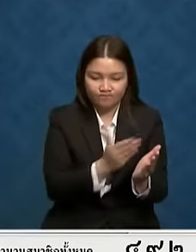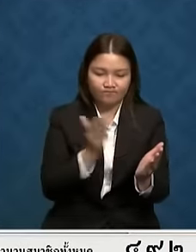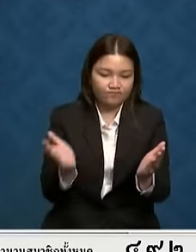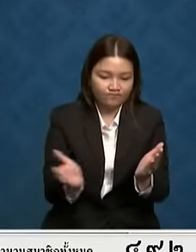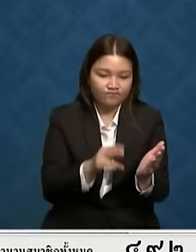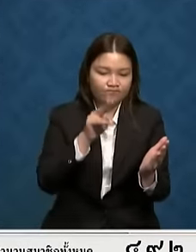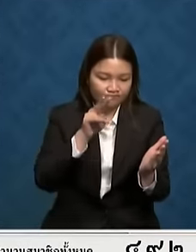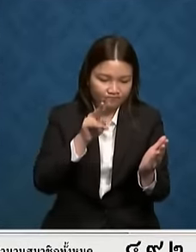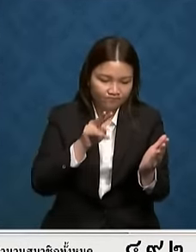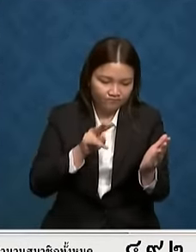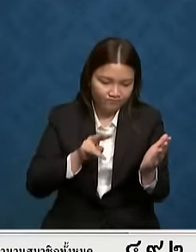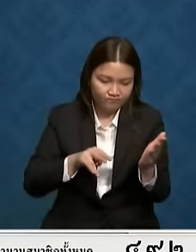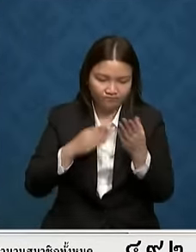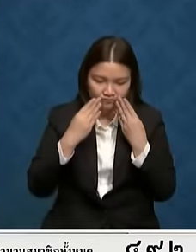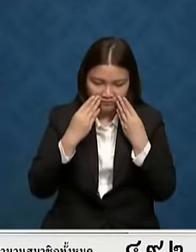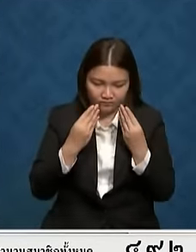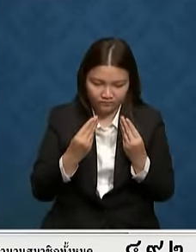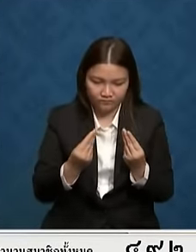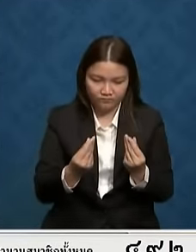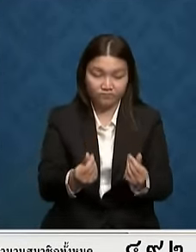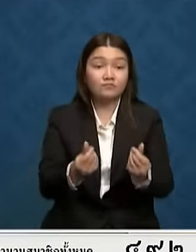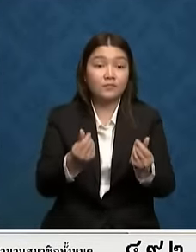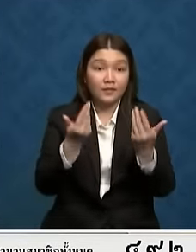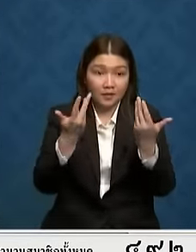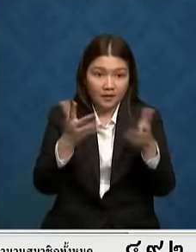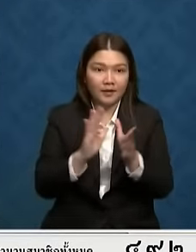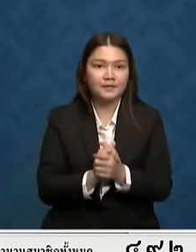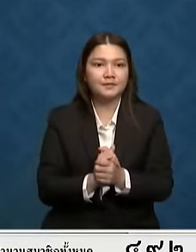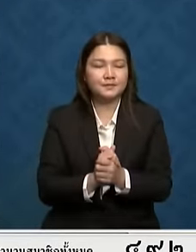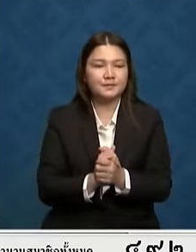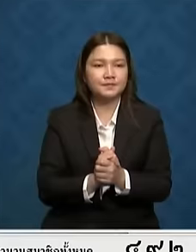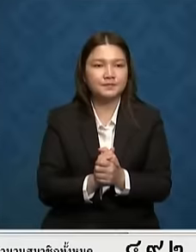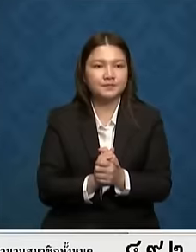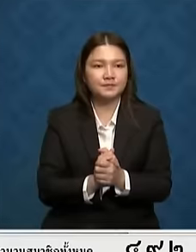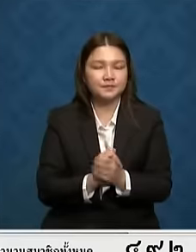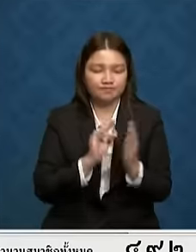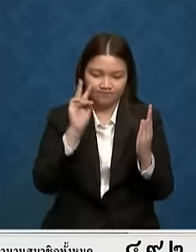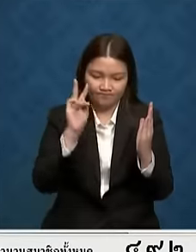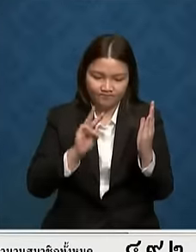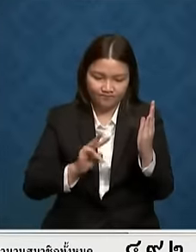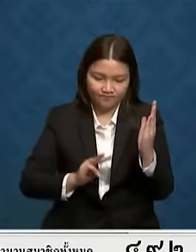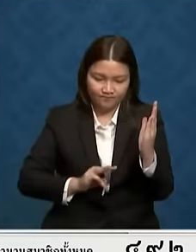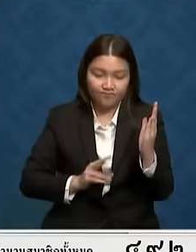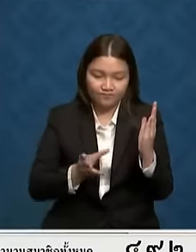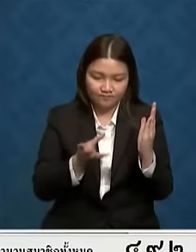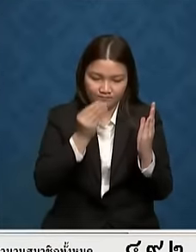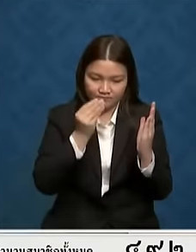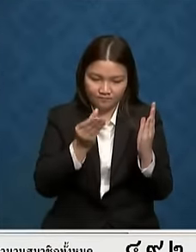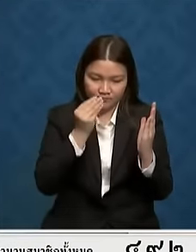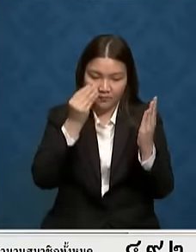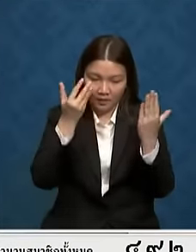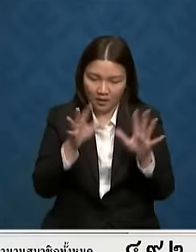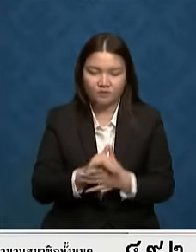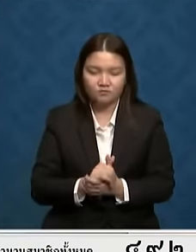ศึกษาดูอย่างถ่องแท้แล้วของคณะกรรมาธิการวิสามัญที่เสนอมาในวันนี้ราย